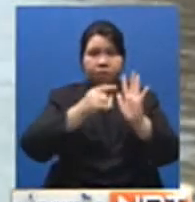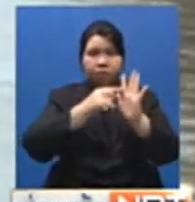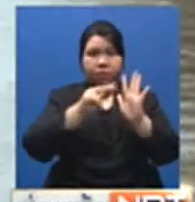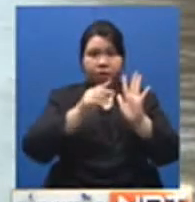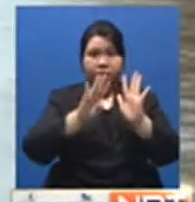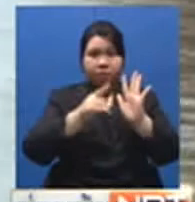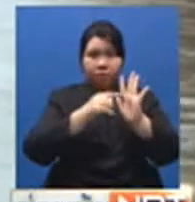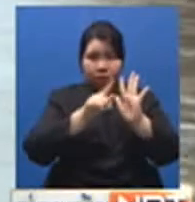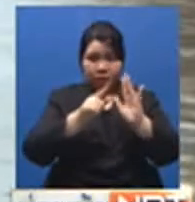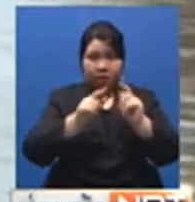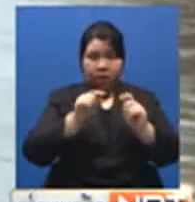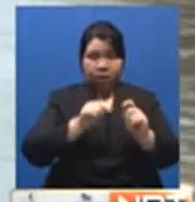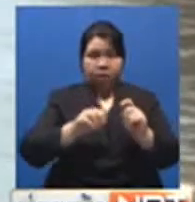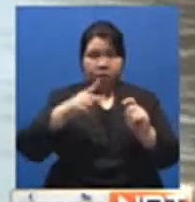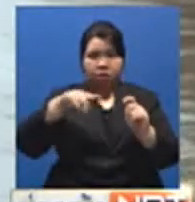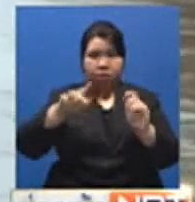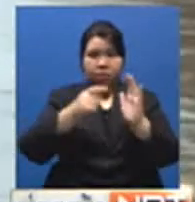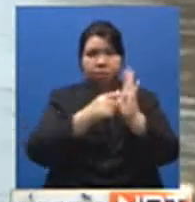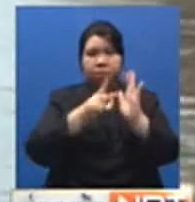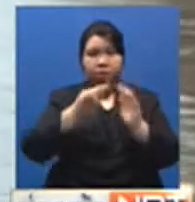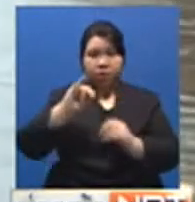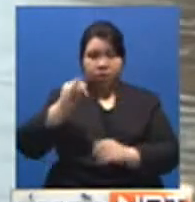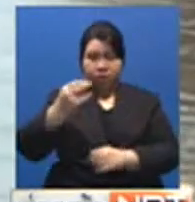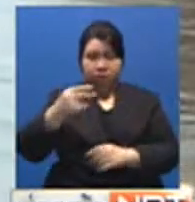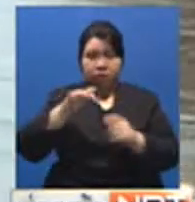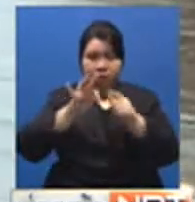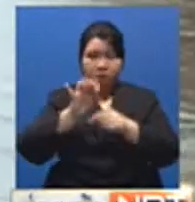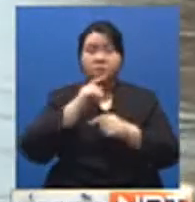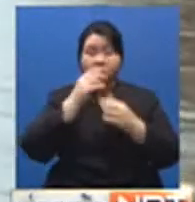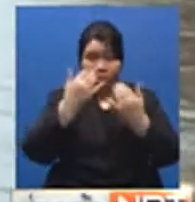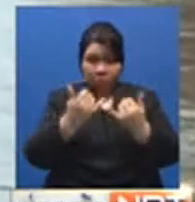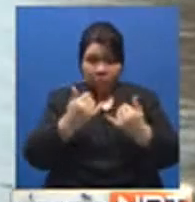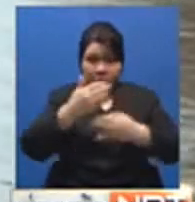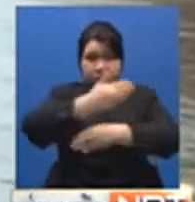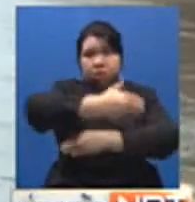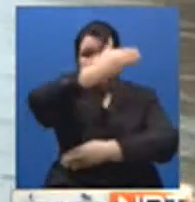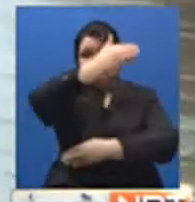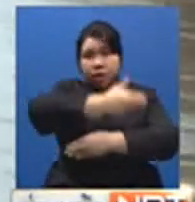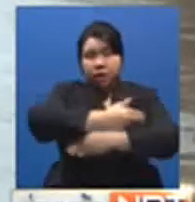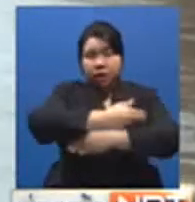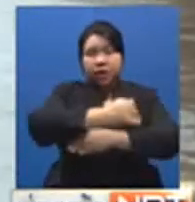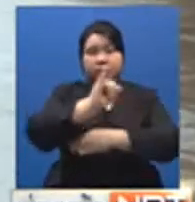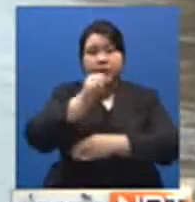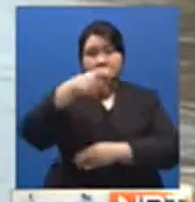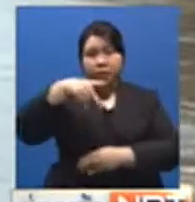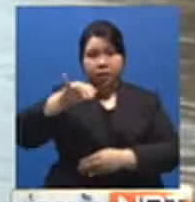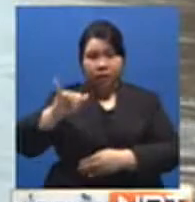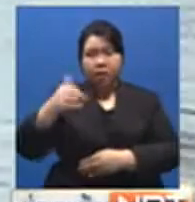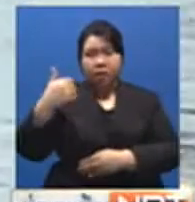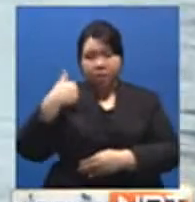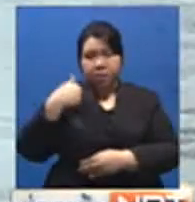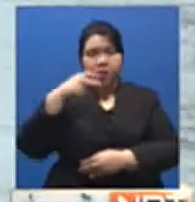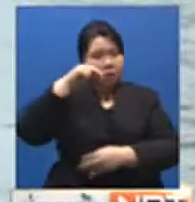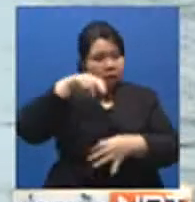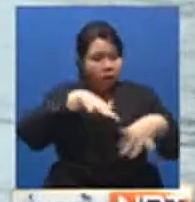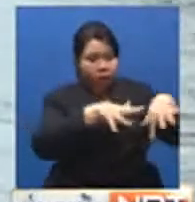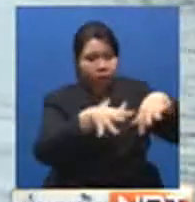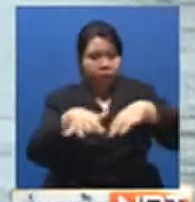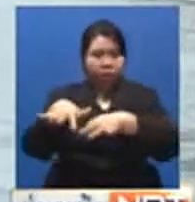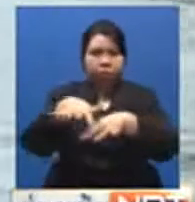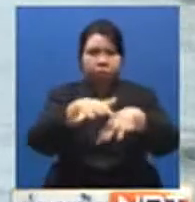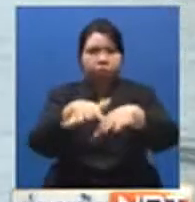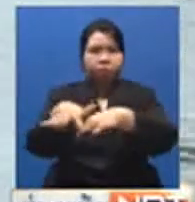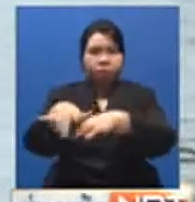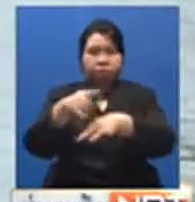ของปลายเดือนนี้ค่ะเขื่อนเจ้าพระยาอาจระบายน้ำอยู่ที่ 2195ลูกบาศก์เมตรต่อวินาทีซึ่งทางจังหวัดเอง